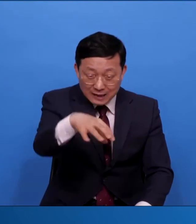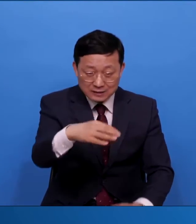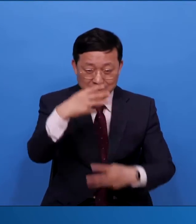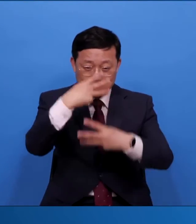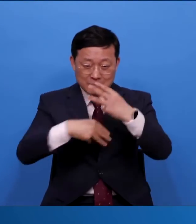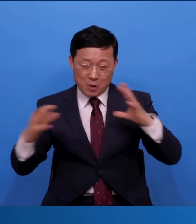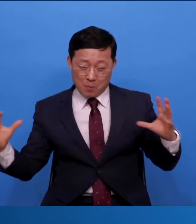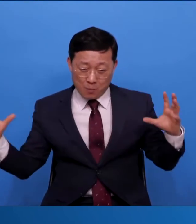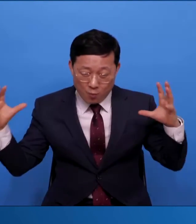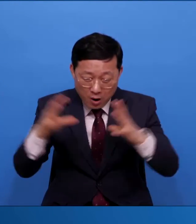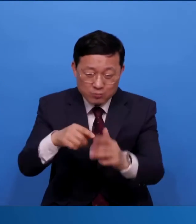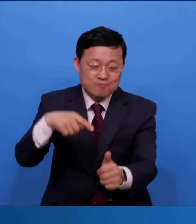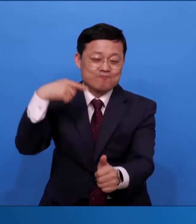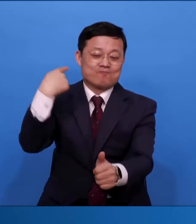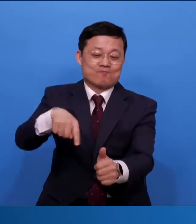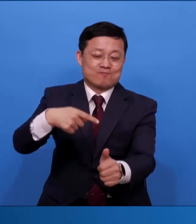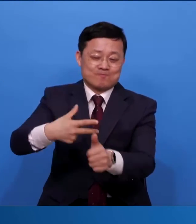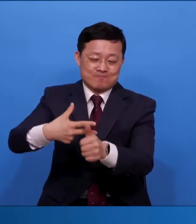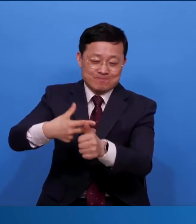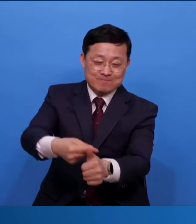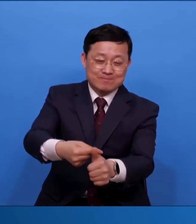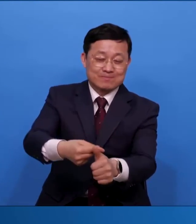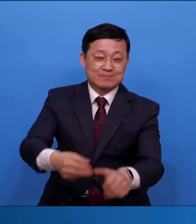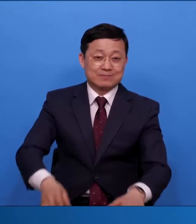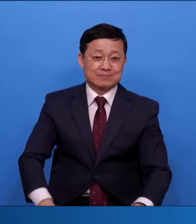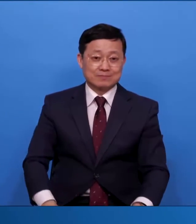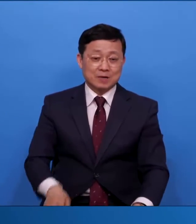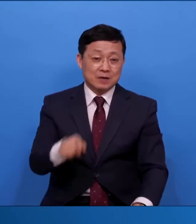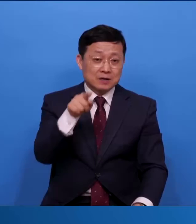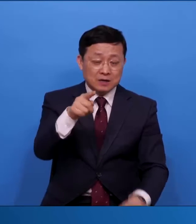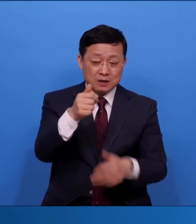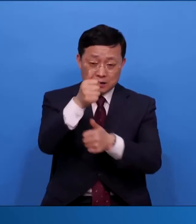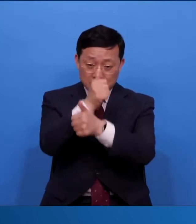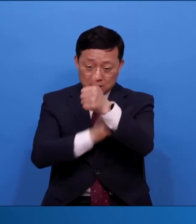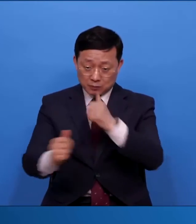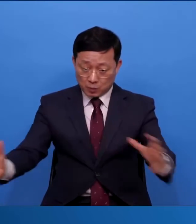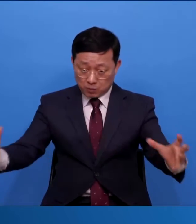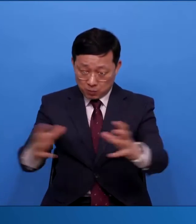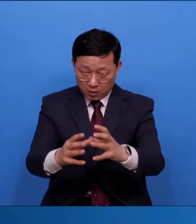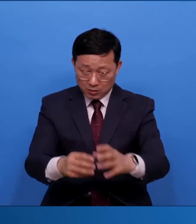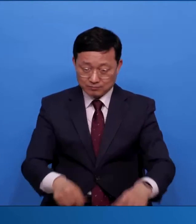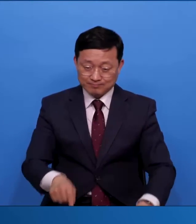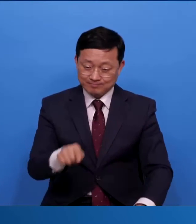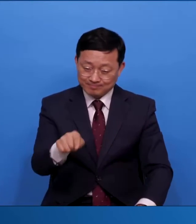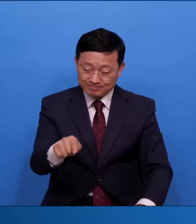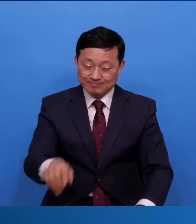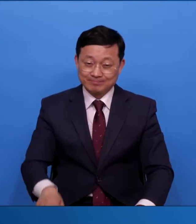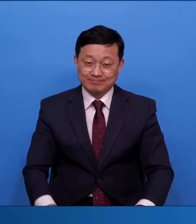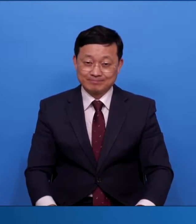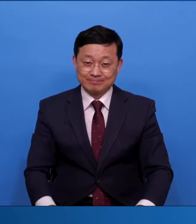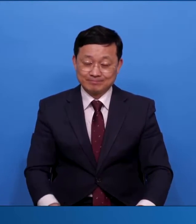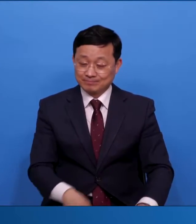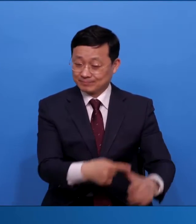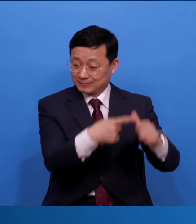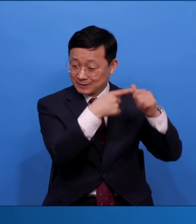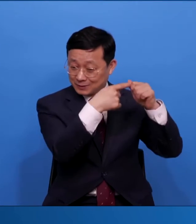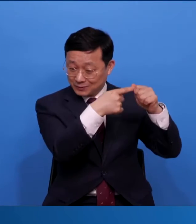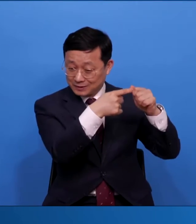겁니다. 是让我们做这个。 여러분이 후대들 만나거든 이 사람에게 세 가지 가르쳐야 돼요. 뭡니까?